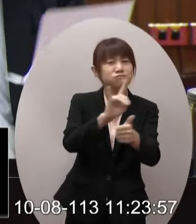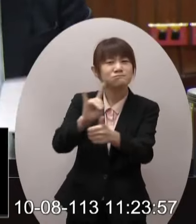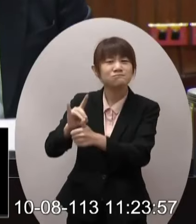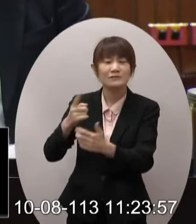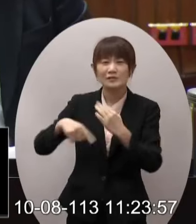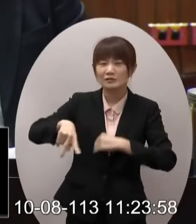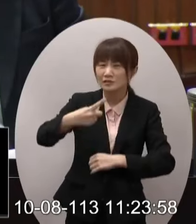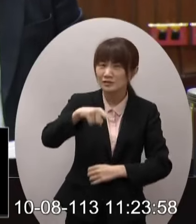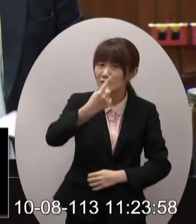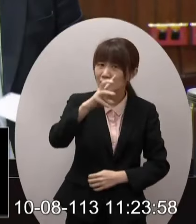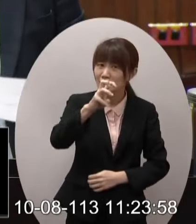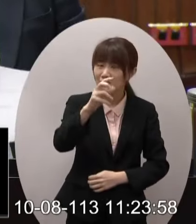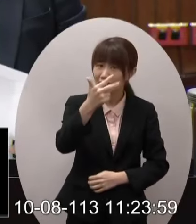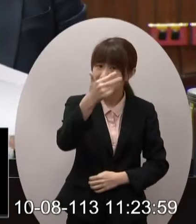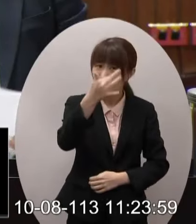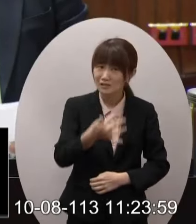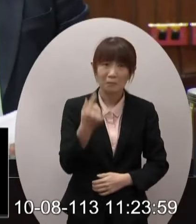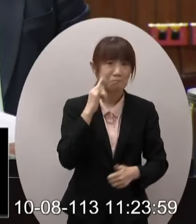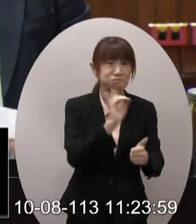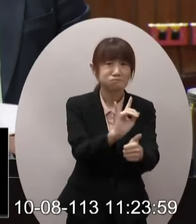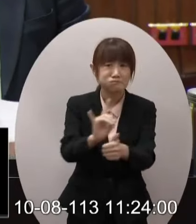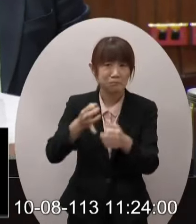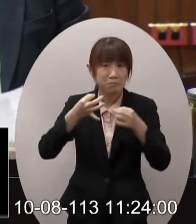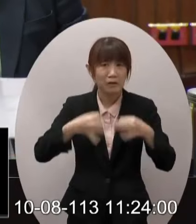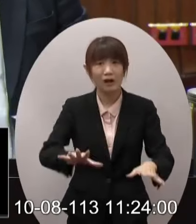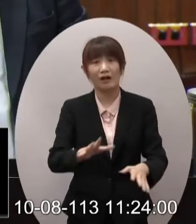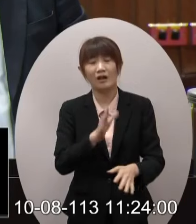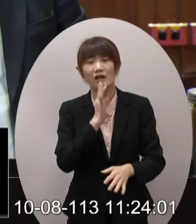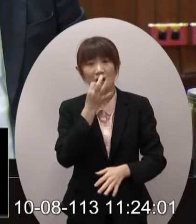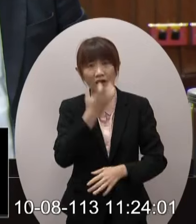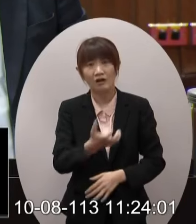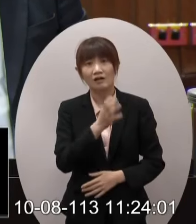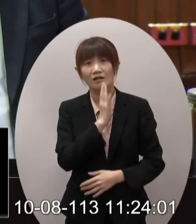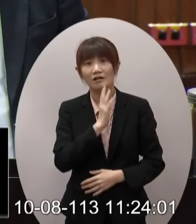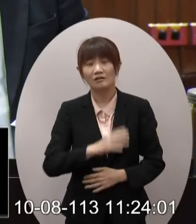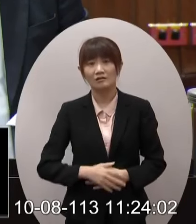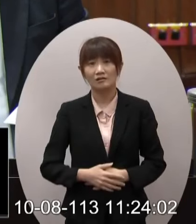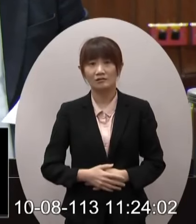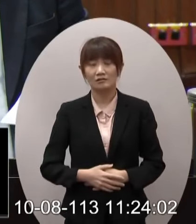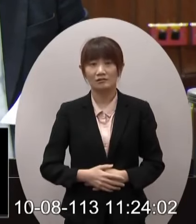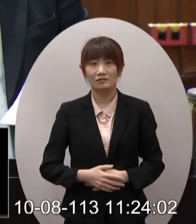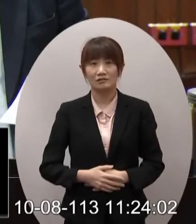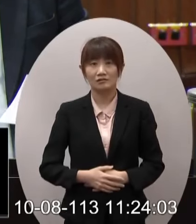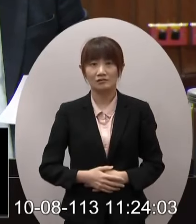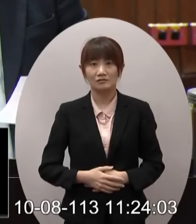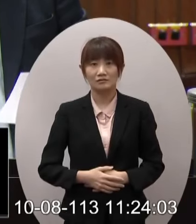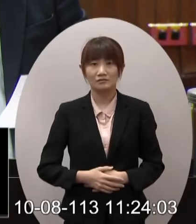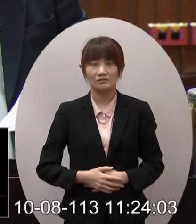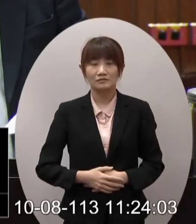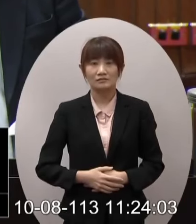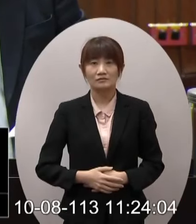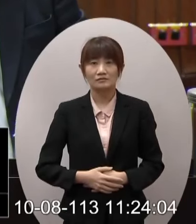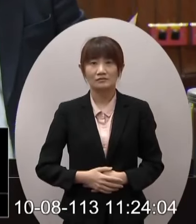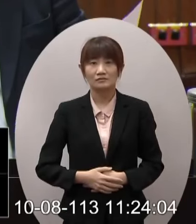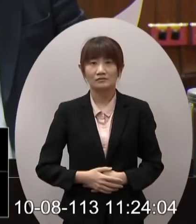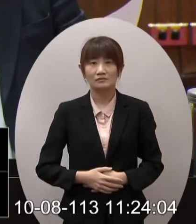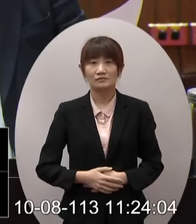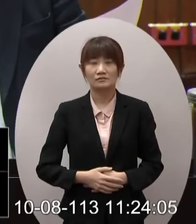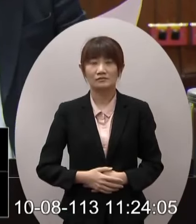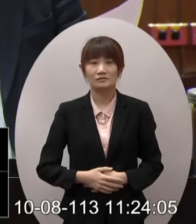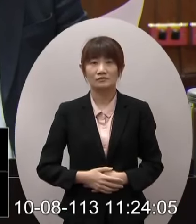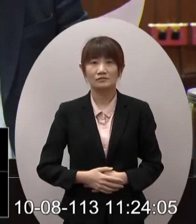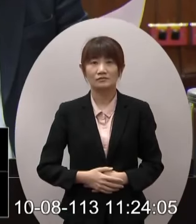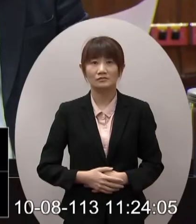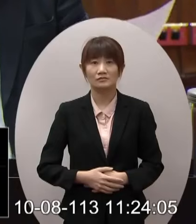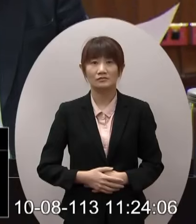137亿，哎，院长，这个 我先说明一下哈，我不敢否认说打诈的事件还是很多，但